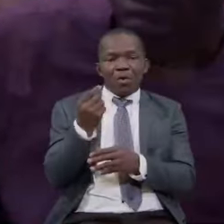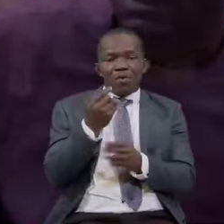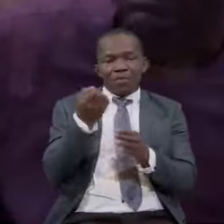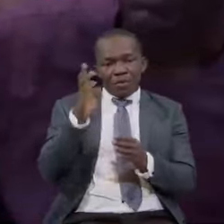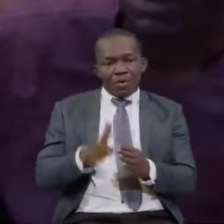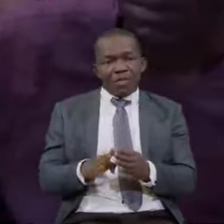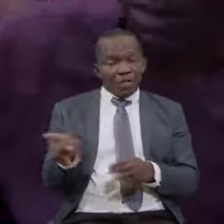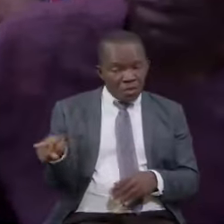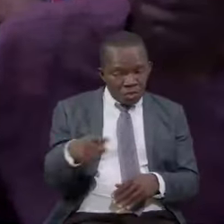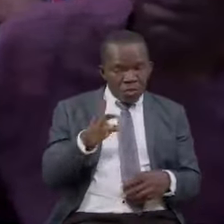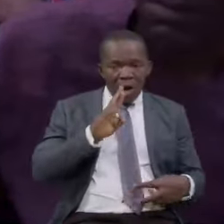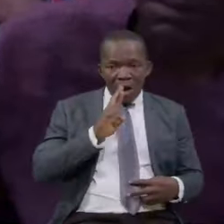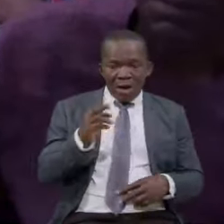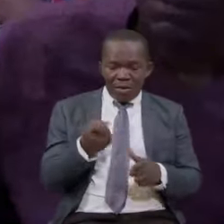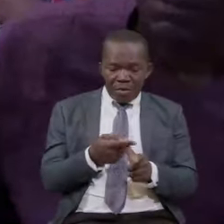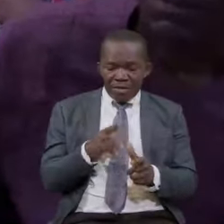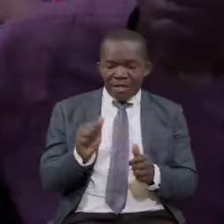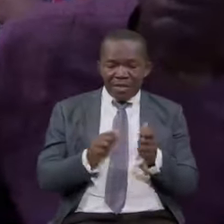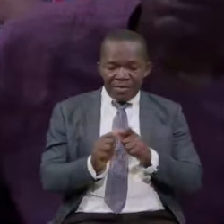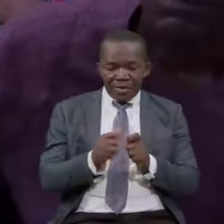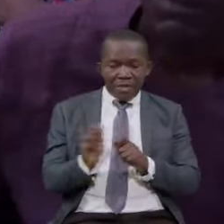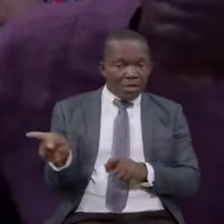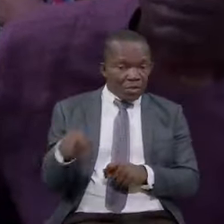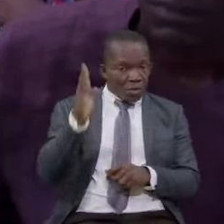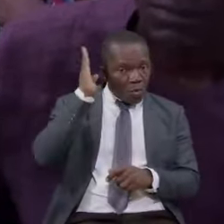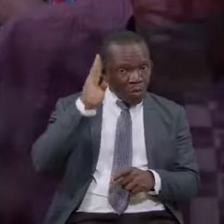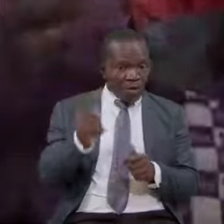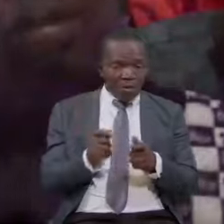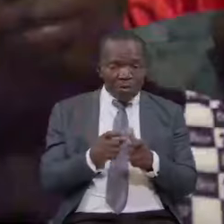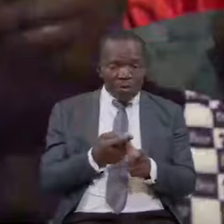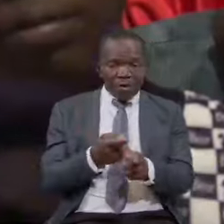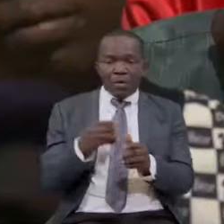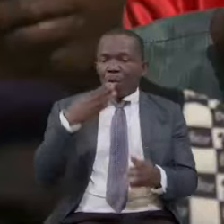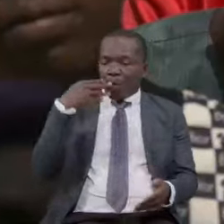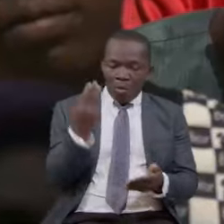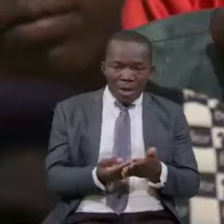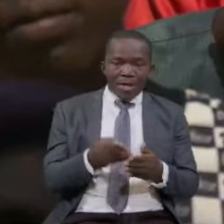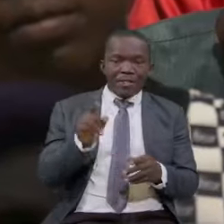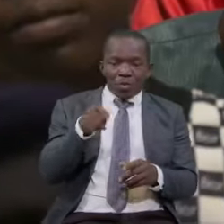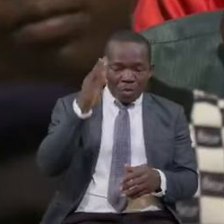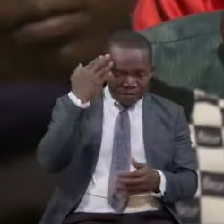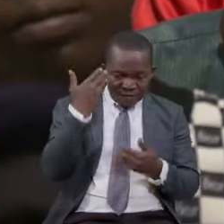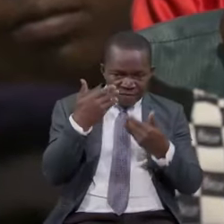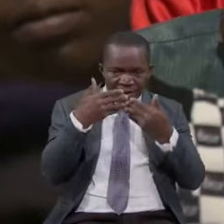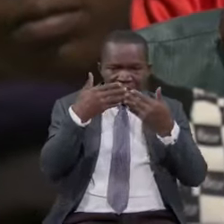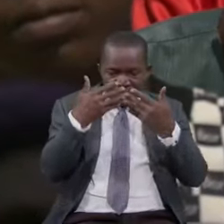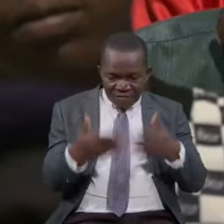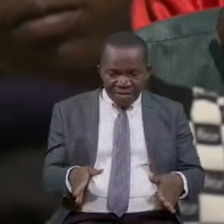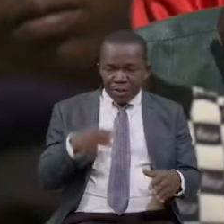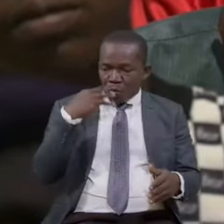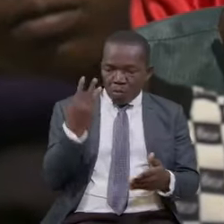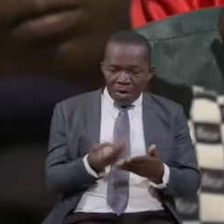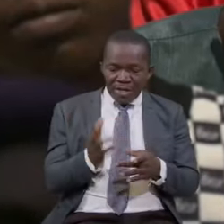et tu vas bien courir et tu vas courir jusqu'à la fin au nom de Jésus